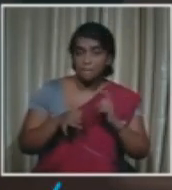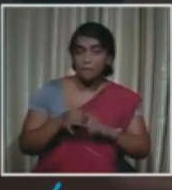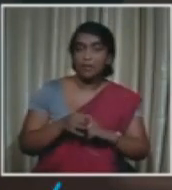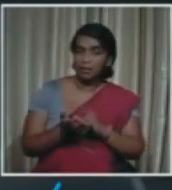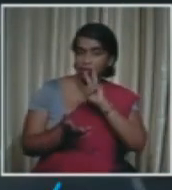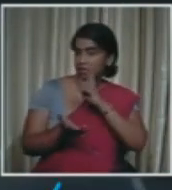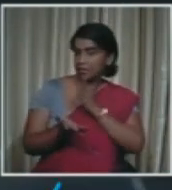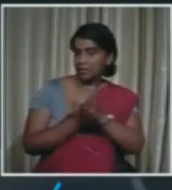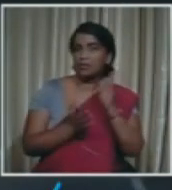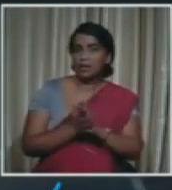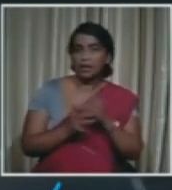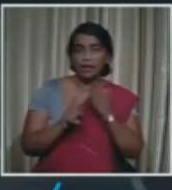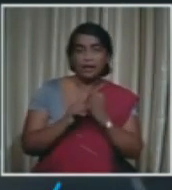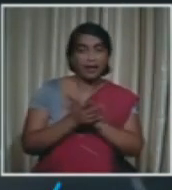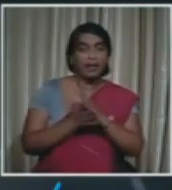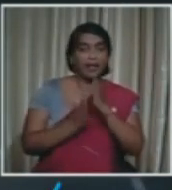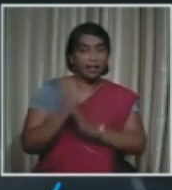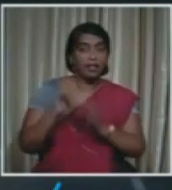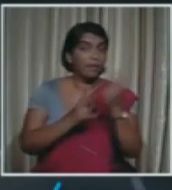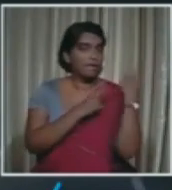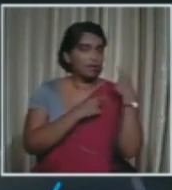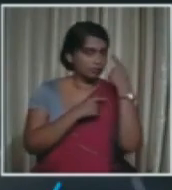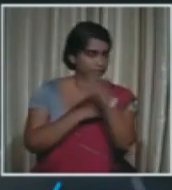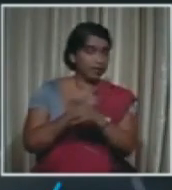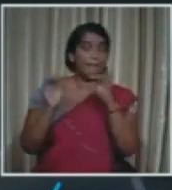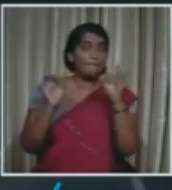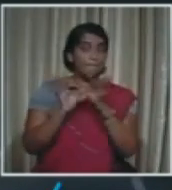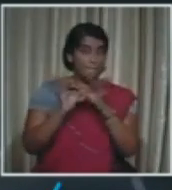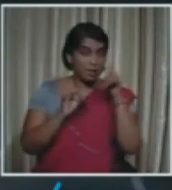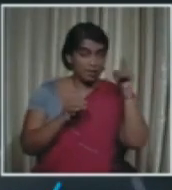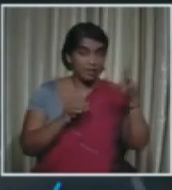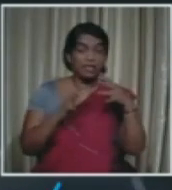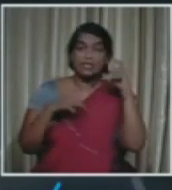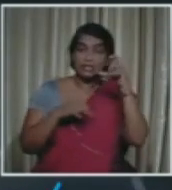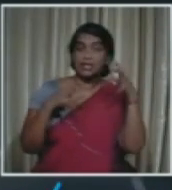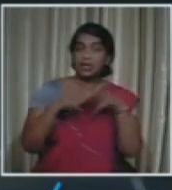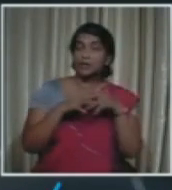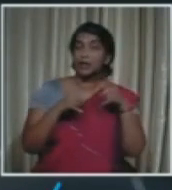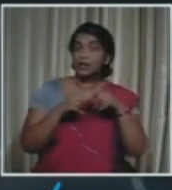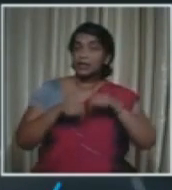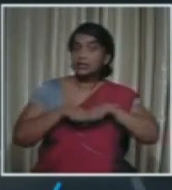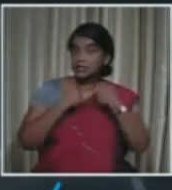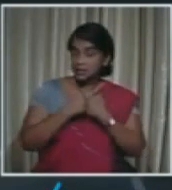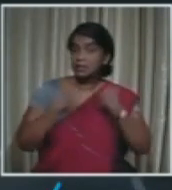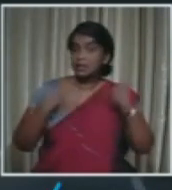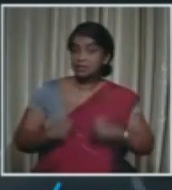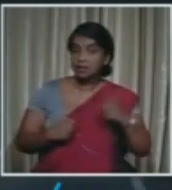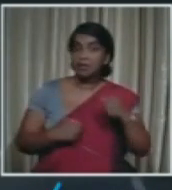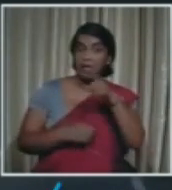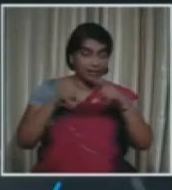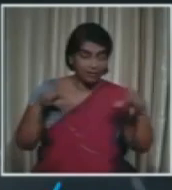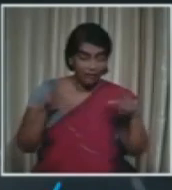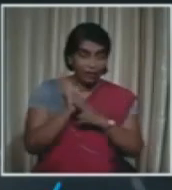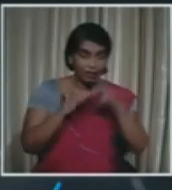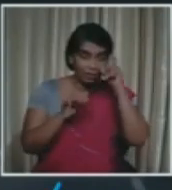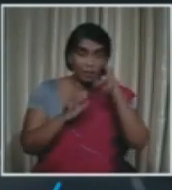වැඩක් වෙන්නේ නැහැ. කනක හේරත් ඇමතිවරයා ඒකේ වගකීම ගන්න ඕනේ. බස්නායක කියන ඒ සමපකාර සංගමේ සභාපතිවරයා ඔබතුමාගේ